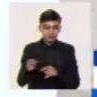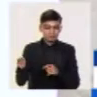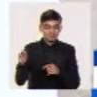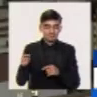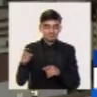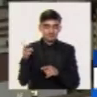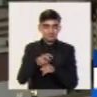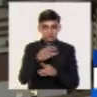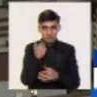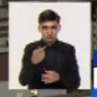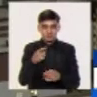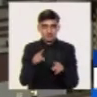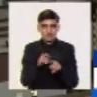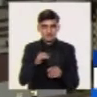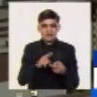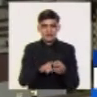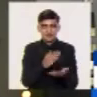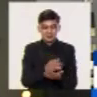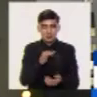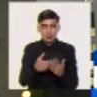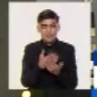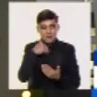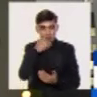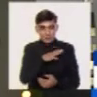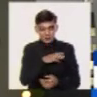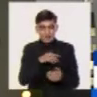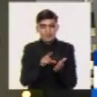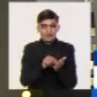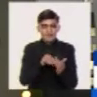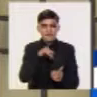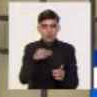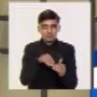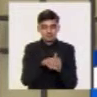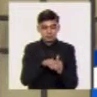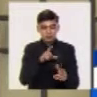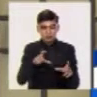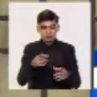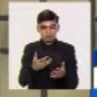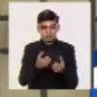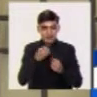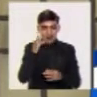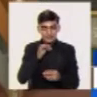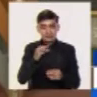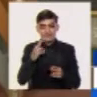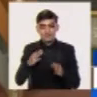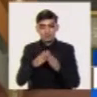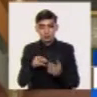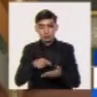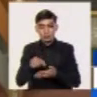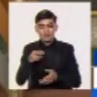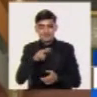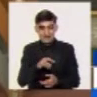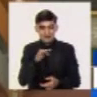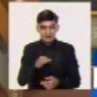әсер етті, дейді мамандар. Оған қоса жаңа жылдан кейін зейнетақы қорындағы қаражатқа қолы жеткен жұрттың тұрғын үй алуға деген ынтасын